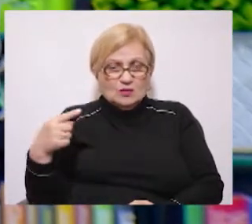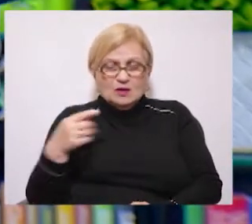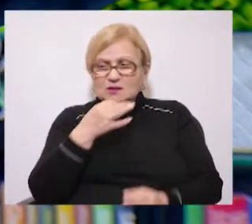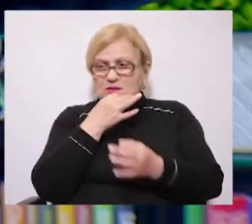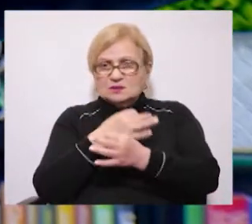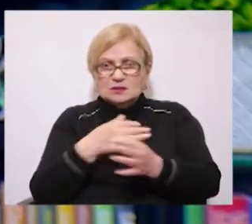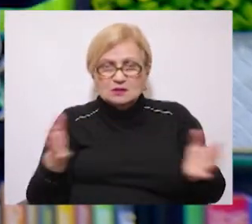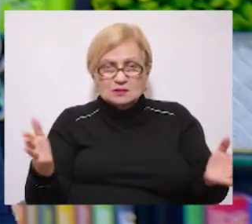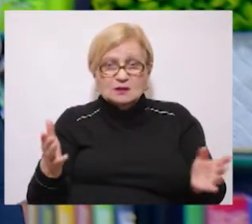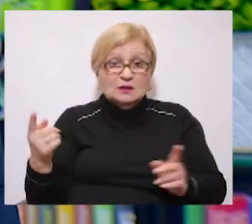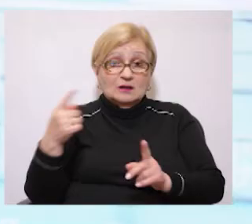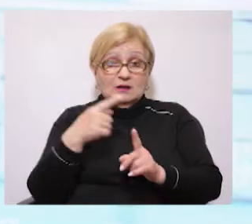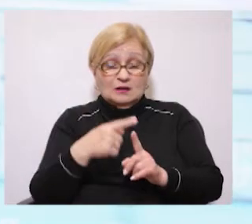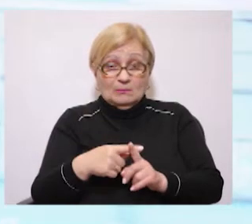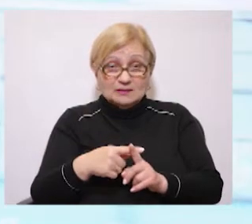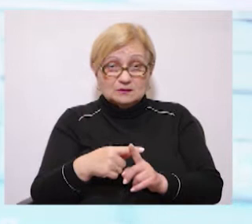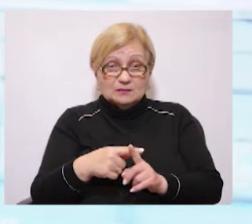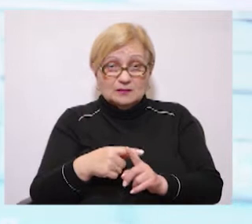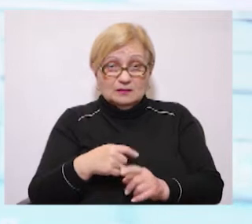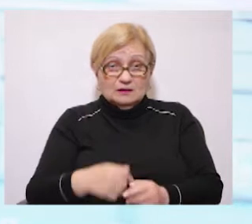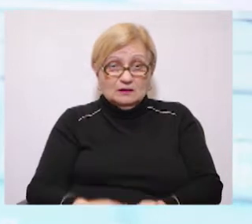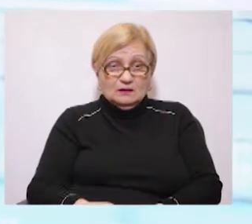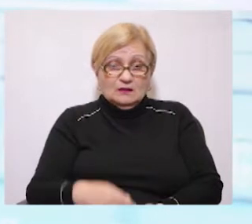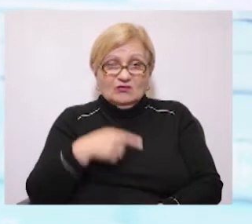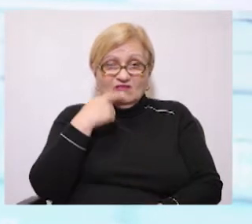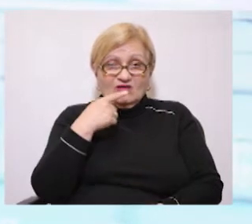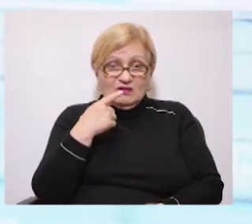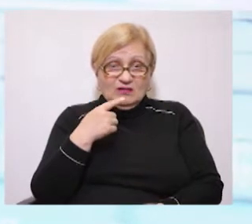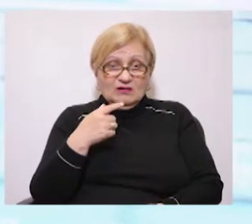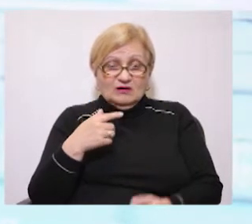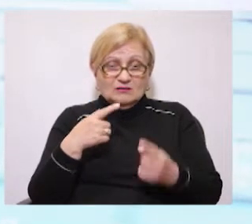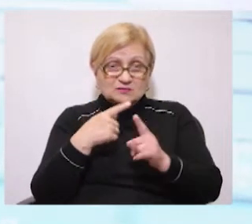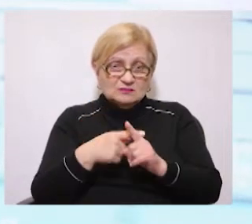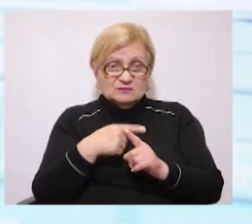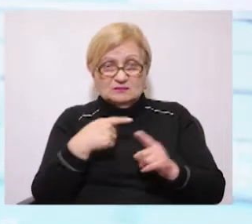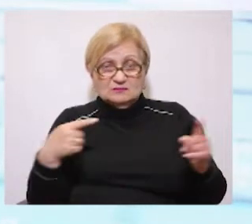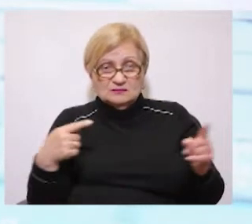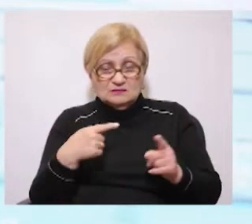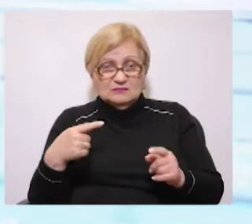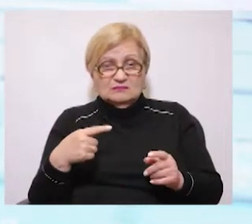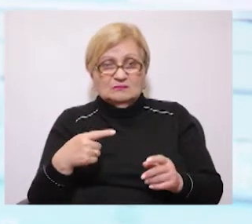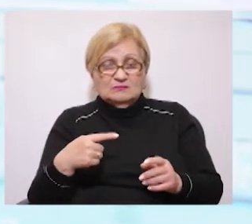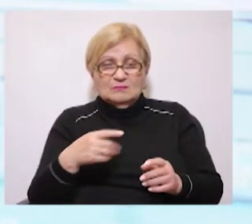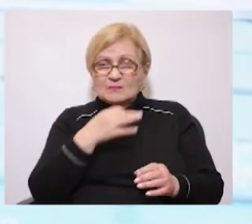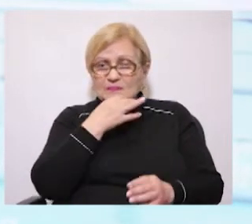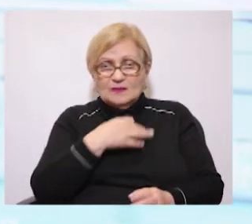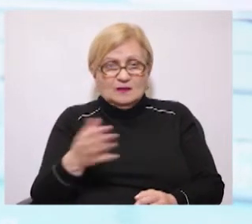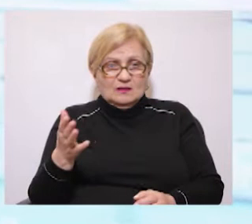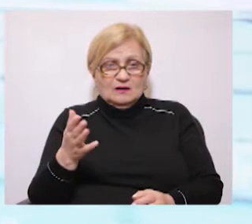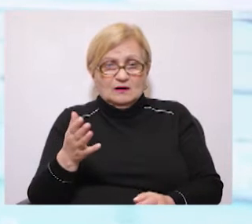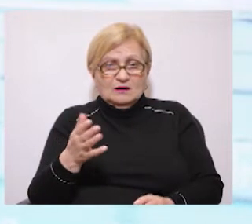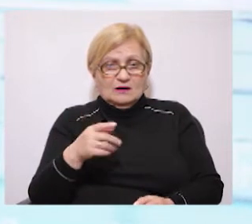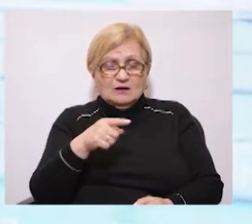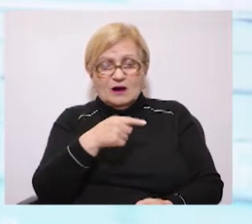რიცხვი, ნებისმიერი რიცხვი ემატება და უკვე ვამბობ დადებითებს და უარყოფითებს ერთმანეთი. ნებისმიერი რიცხვი,